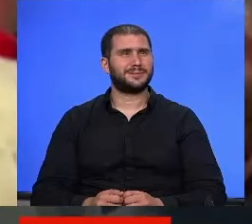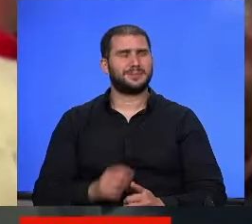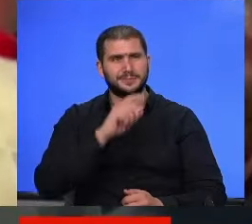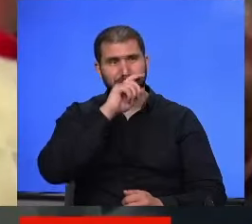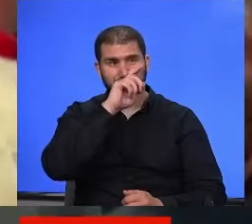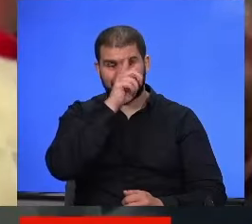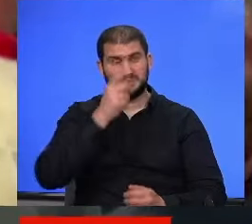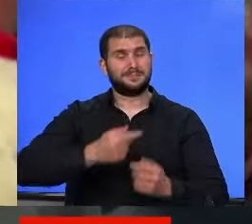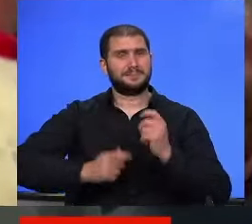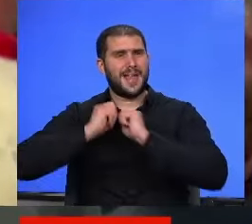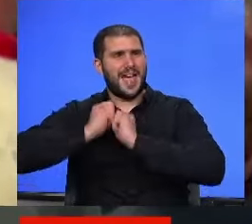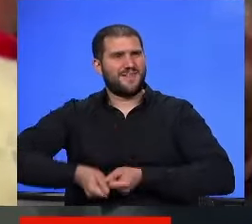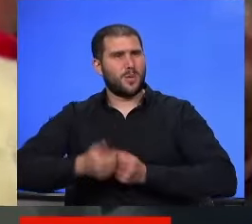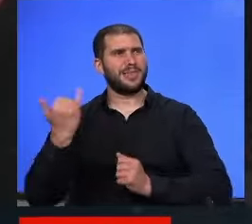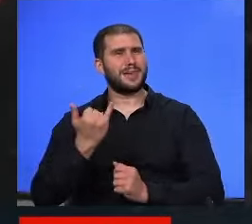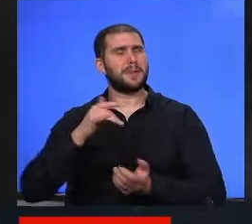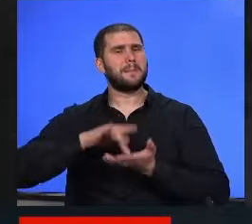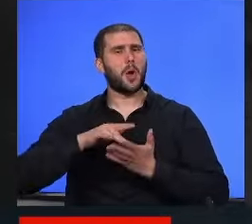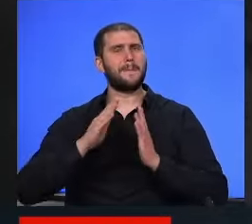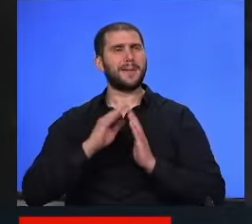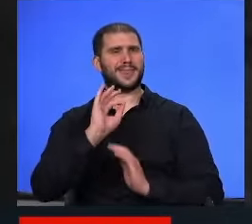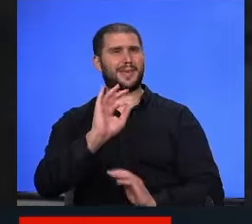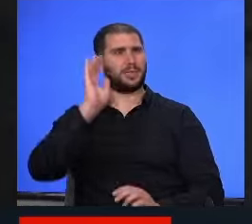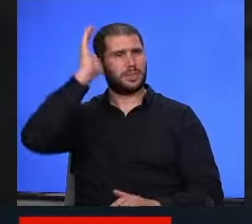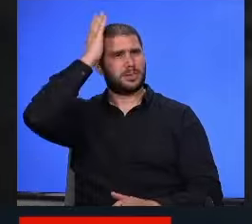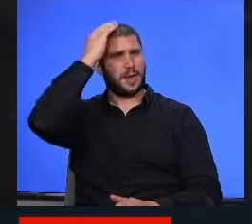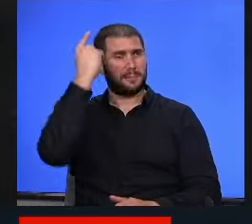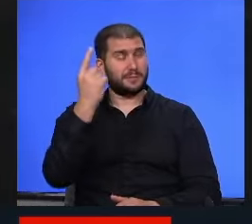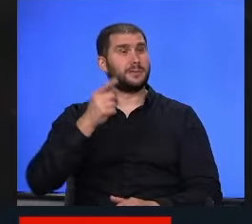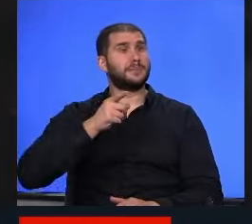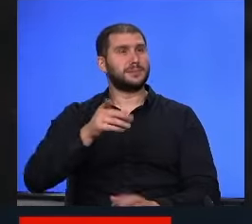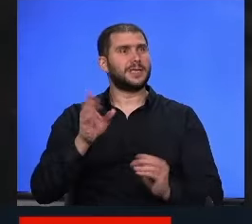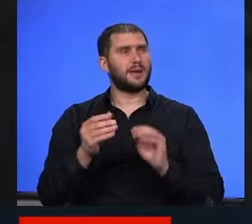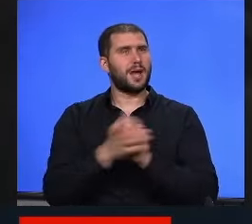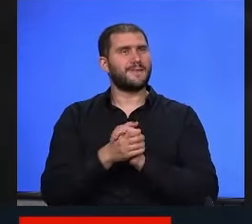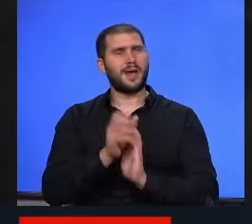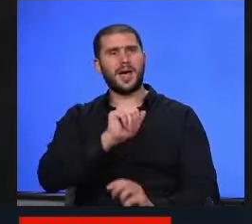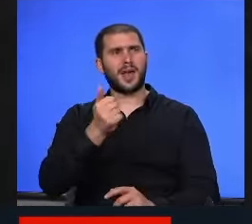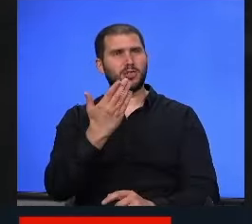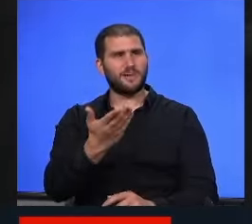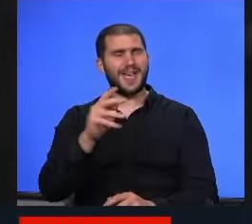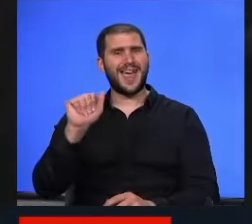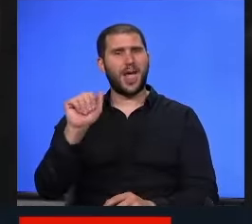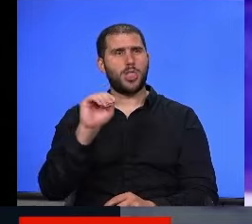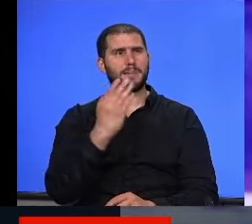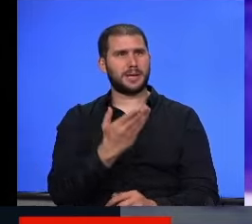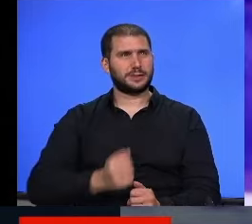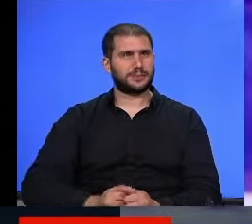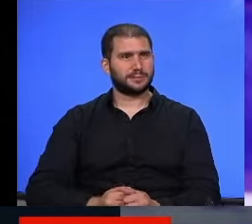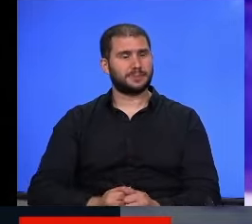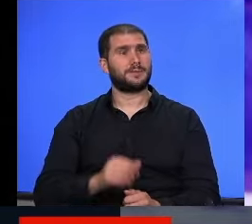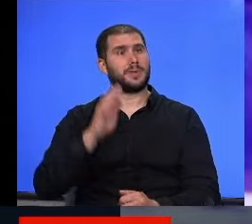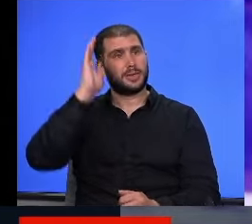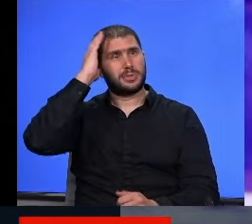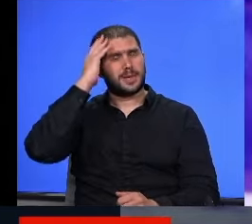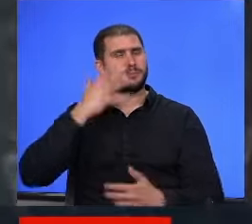ליגת ההיאבקות תמיד הייתה המגרש הביתי של דונלד טראמפ, והפעם, מצויד בחברו הטוב ביותר החדש אילון מאסק, טראמפ